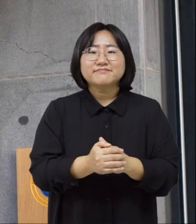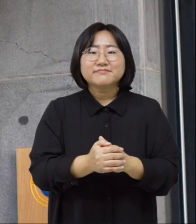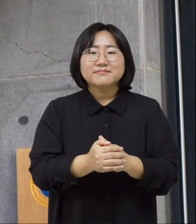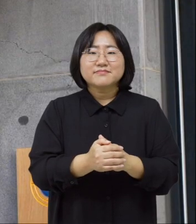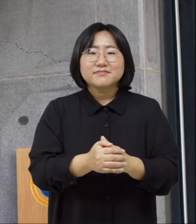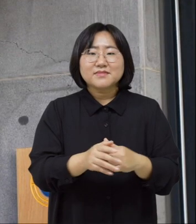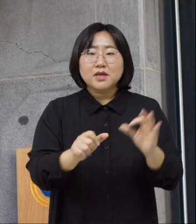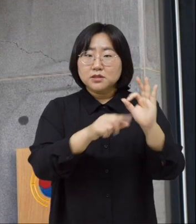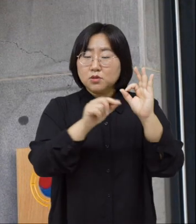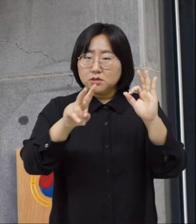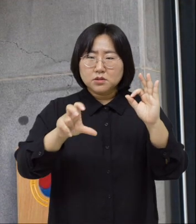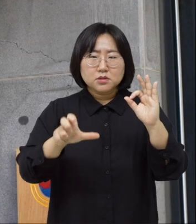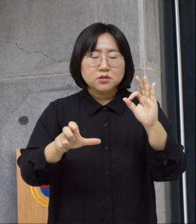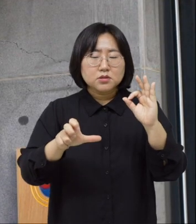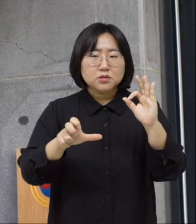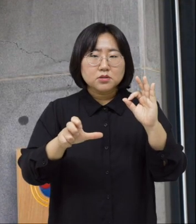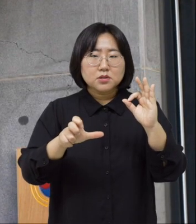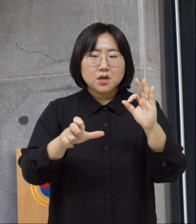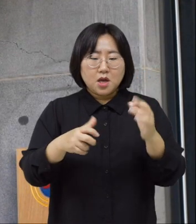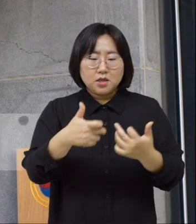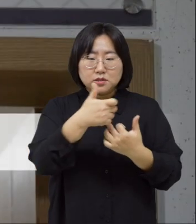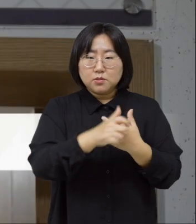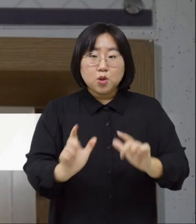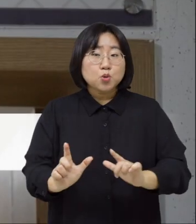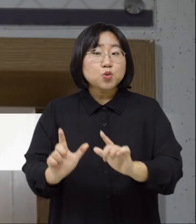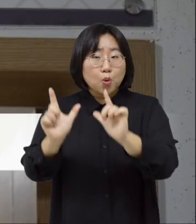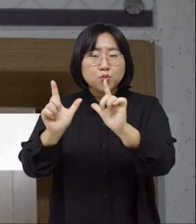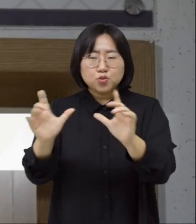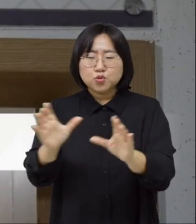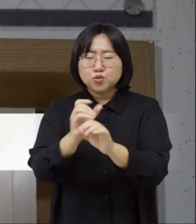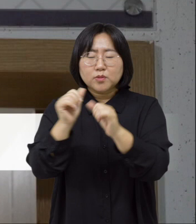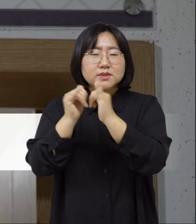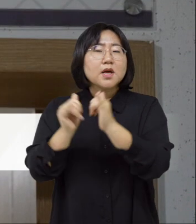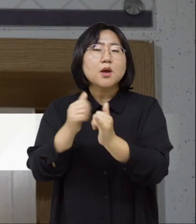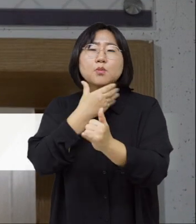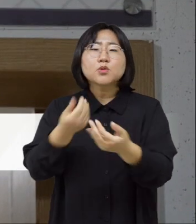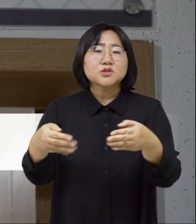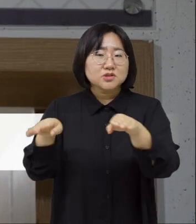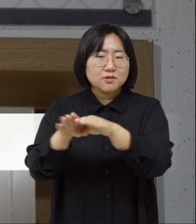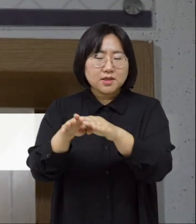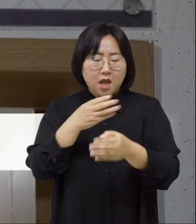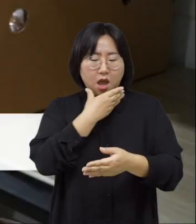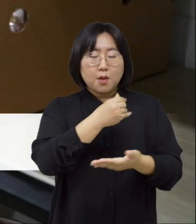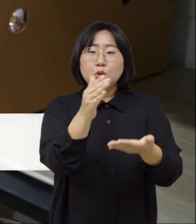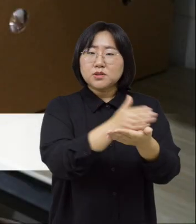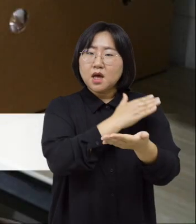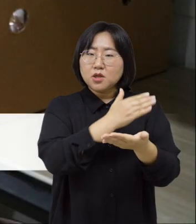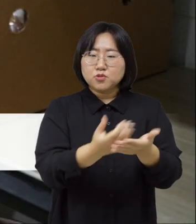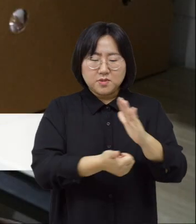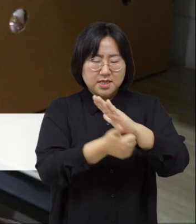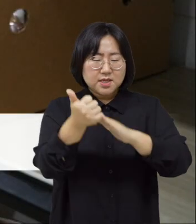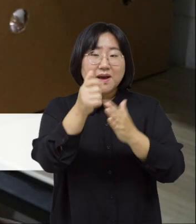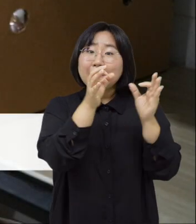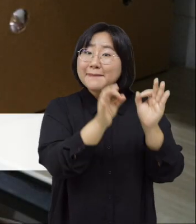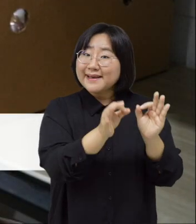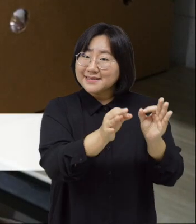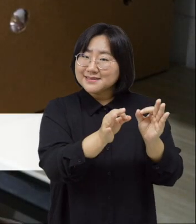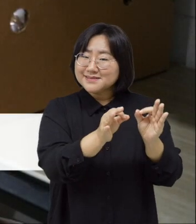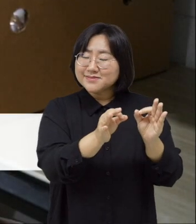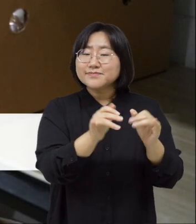지난달 25일 서귀포시 동부종합사회복지관에서 행복나눔 희망뱅크가 열렸는데요.